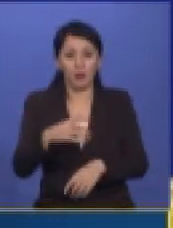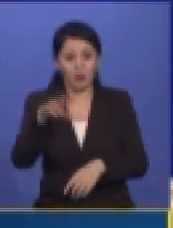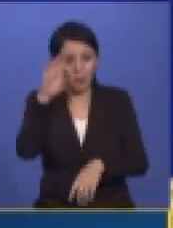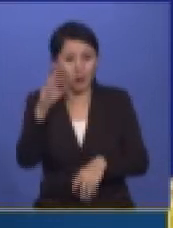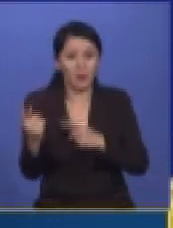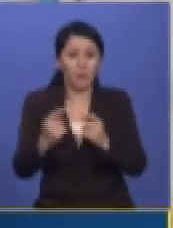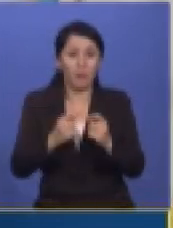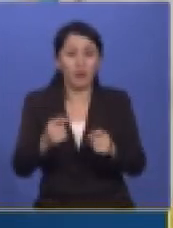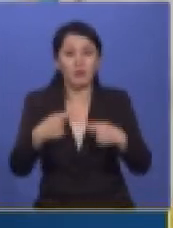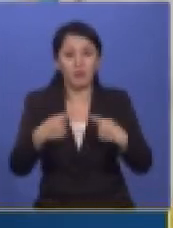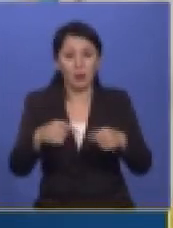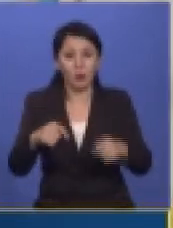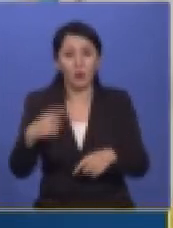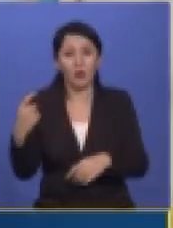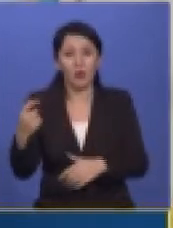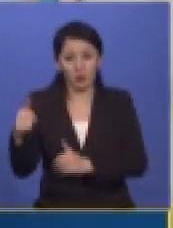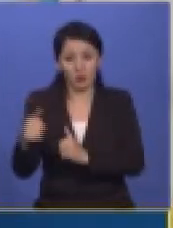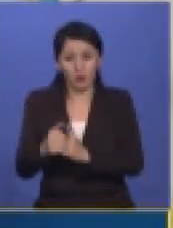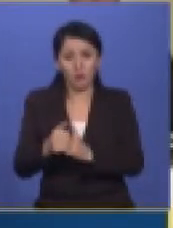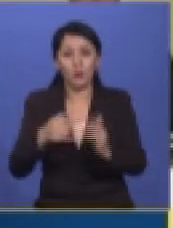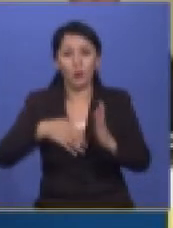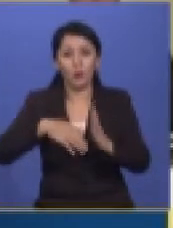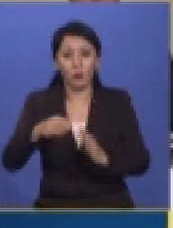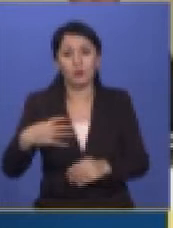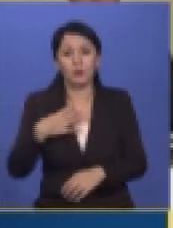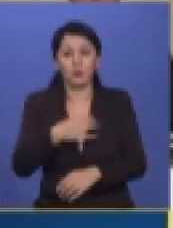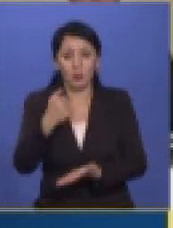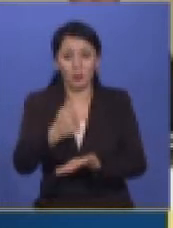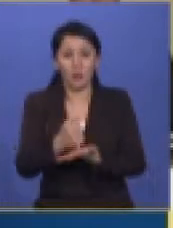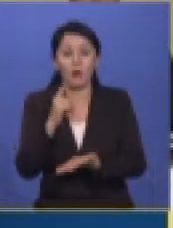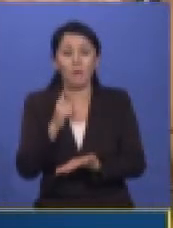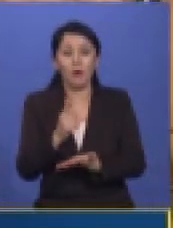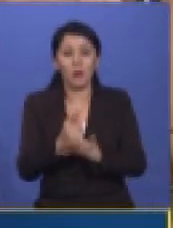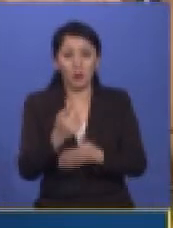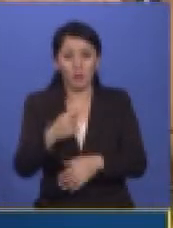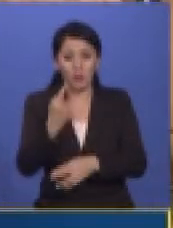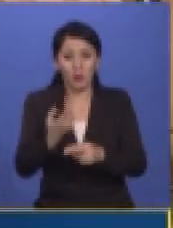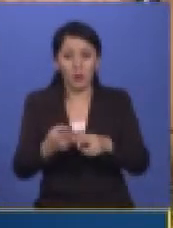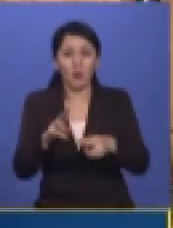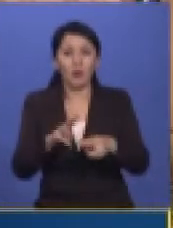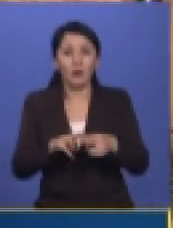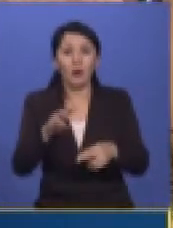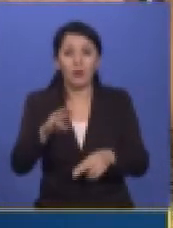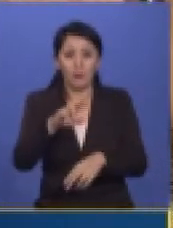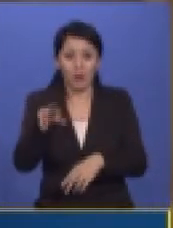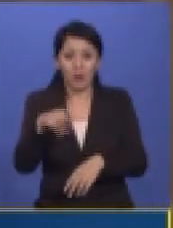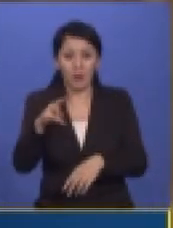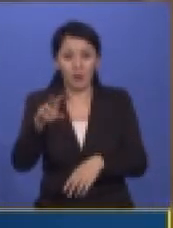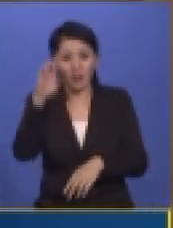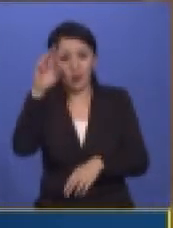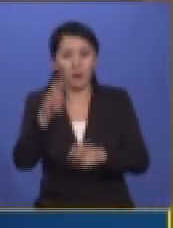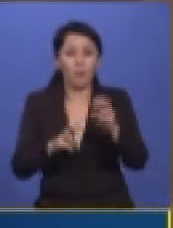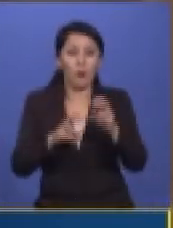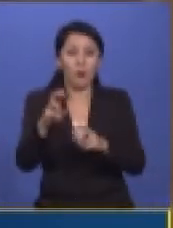басшысы сауда-экономикалық ынтымақтастықты жандандырып нығайтудың маңыздылығын басты міндет ретінде атады. Соның ішінде ТМД елдері арасындағы